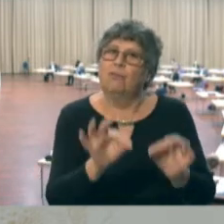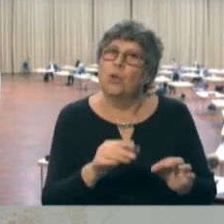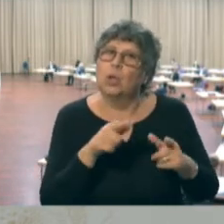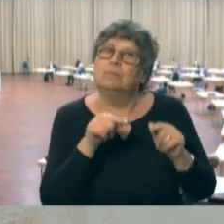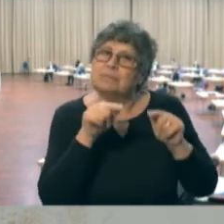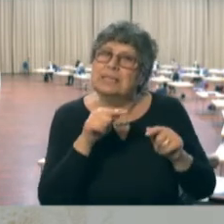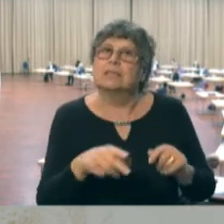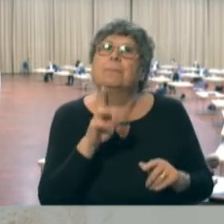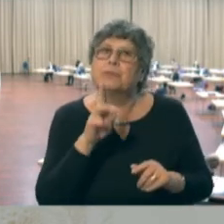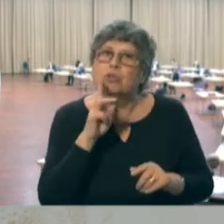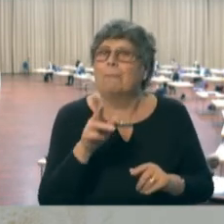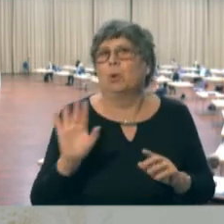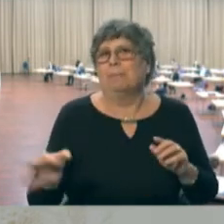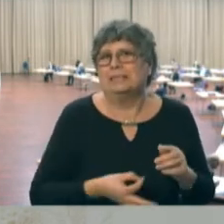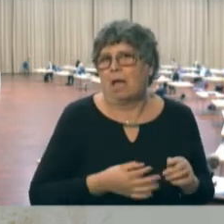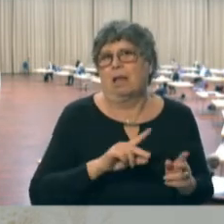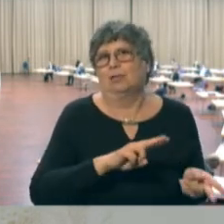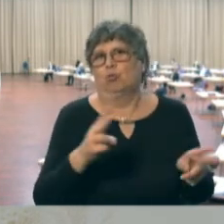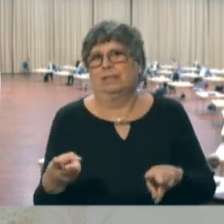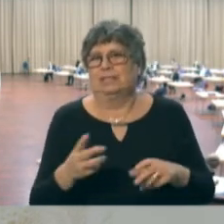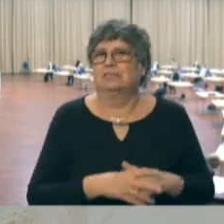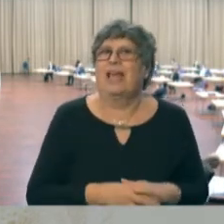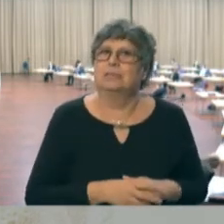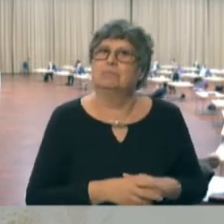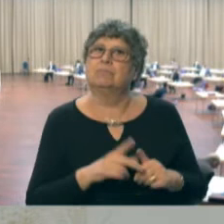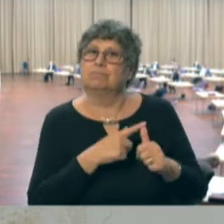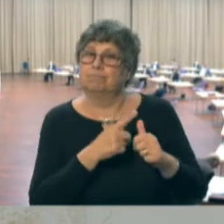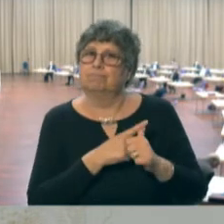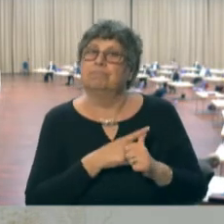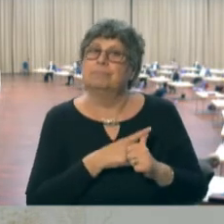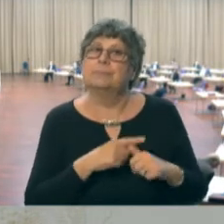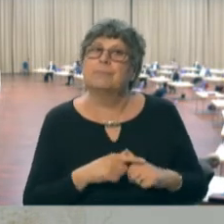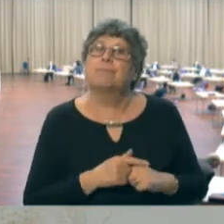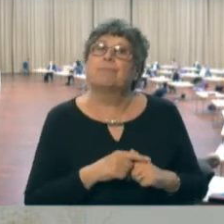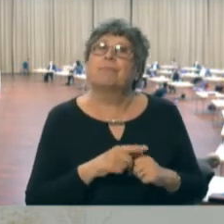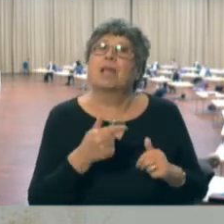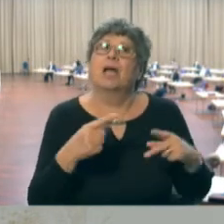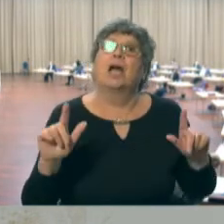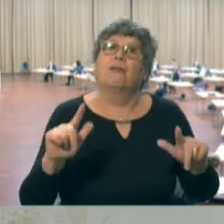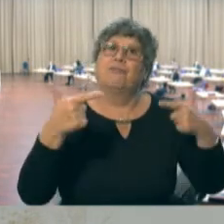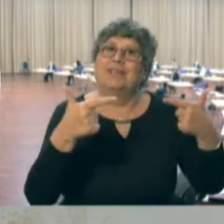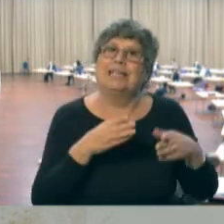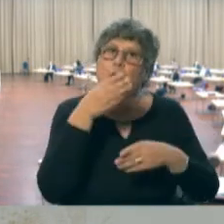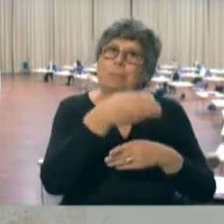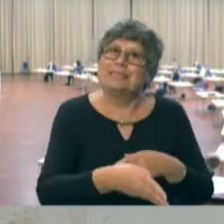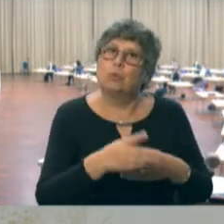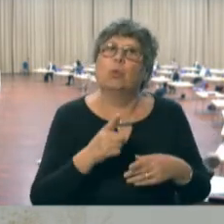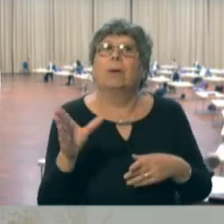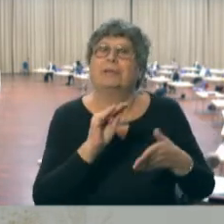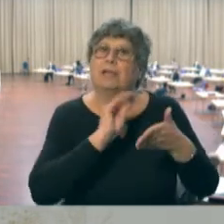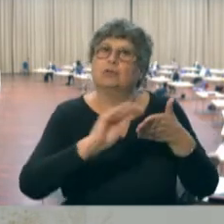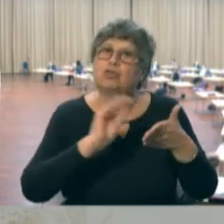Bestimmungen im Saarland in diesem Sinne umgesetzt werden. Im Einzelnen. Ein Videobesuch ermöglicht neben Schriftwechsel